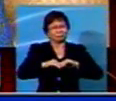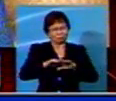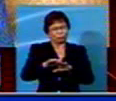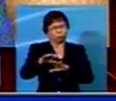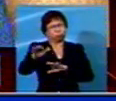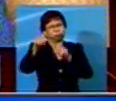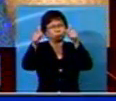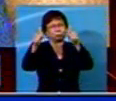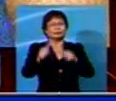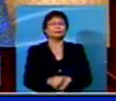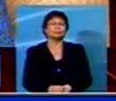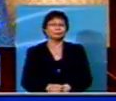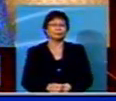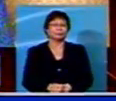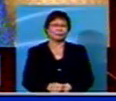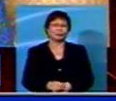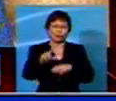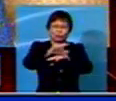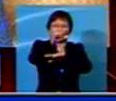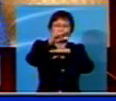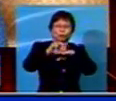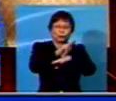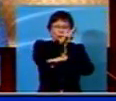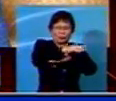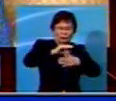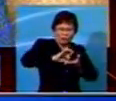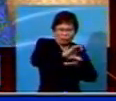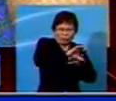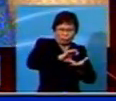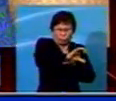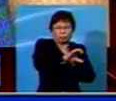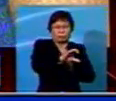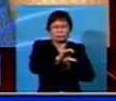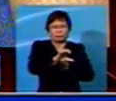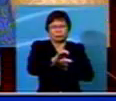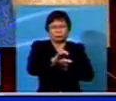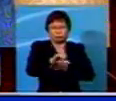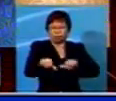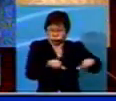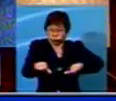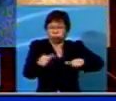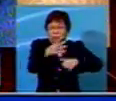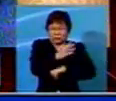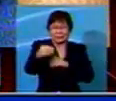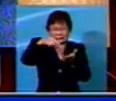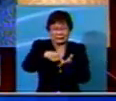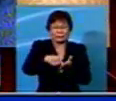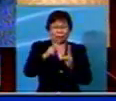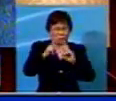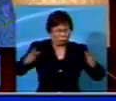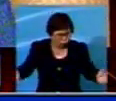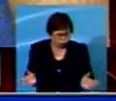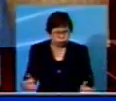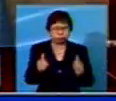trajectory Certainly consumption and investment activity have remain robust and this is very